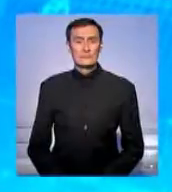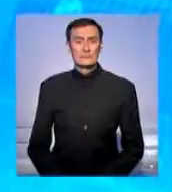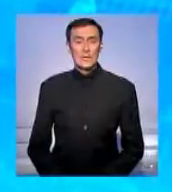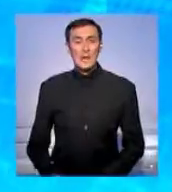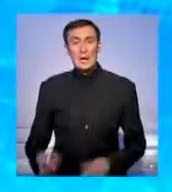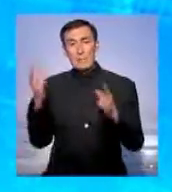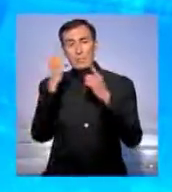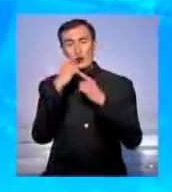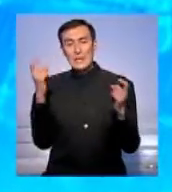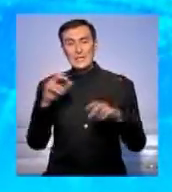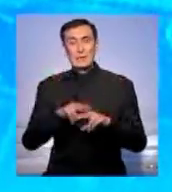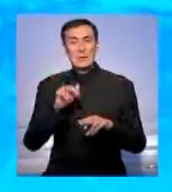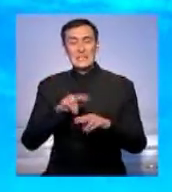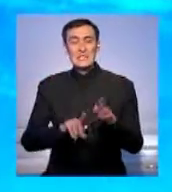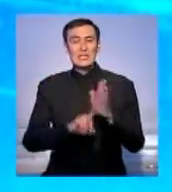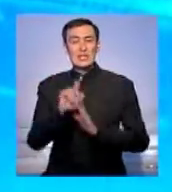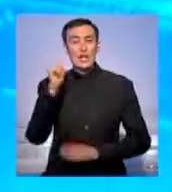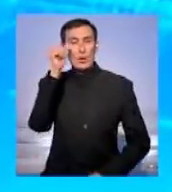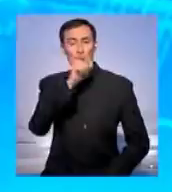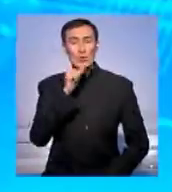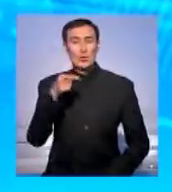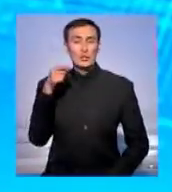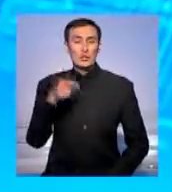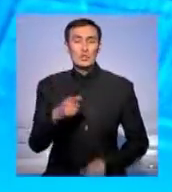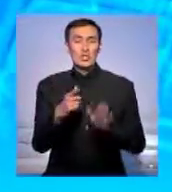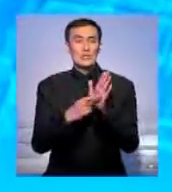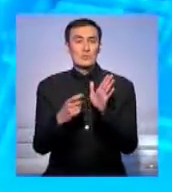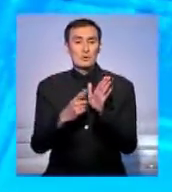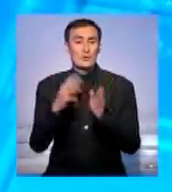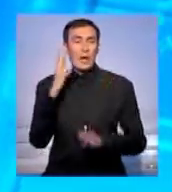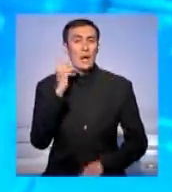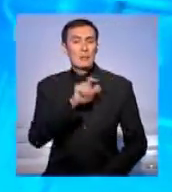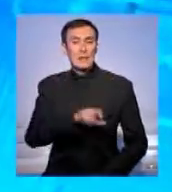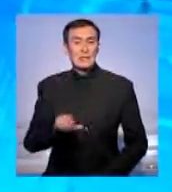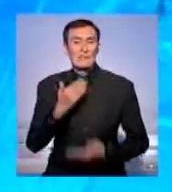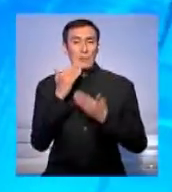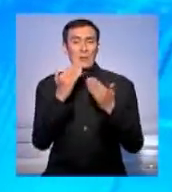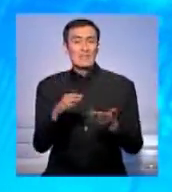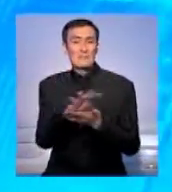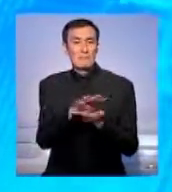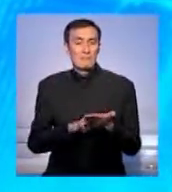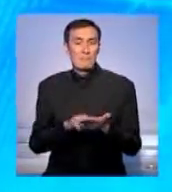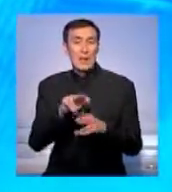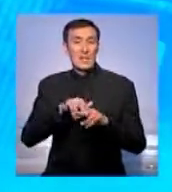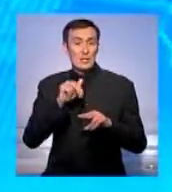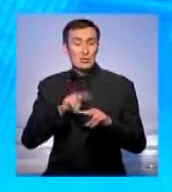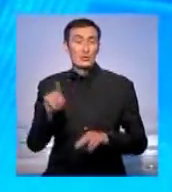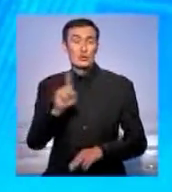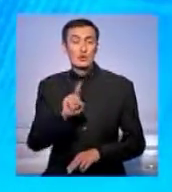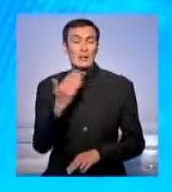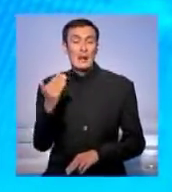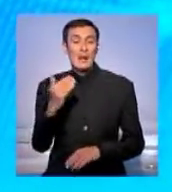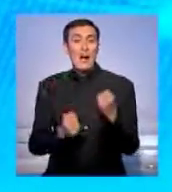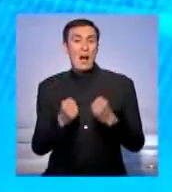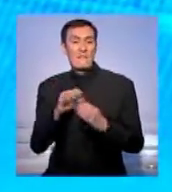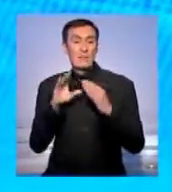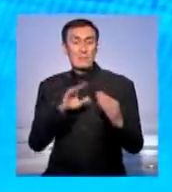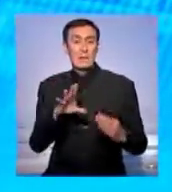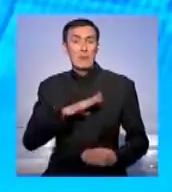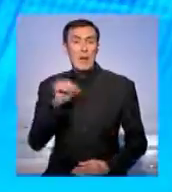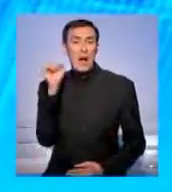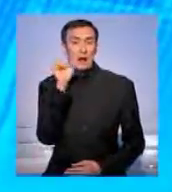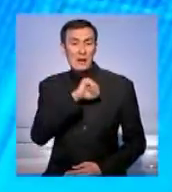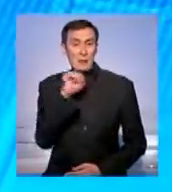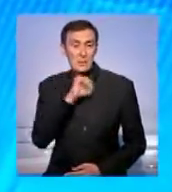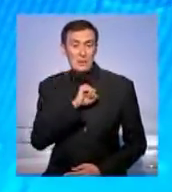По данным полицейских, с начала года почти 1700 алматинцев обратились в полицию с заявлениями о том, что их автомобили